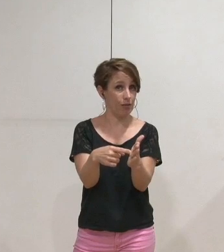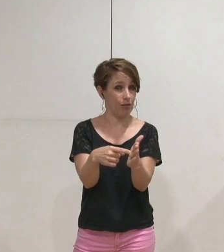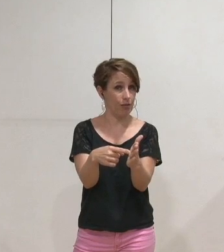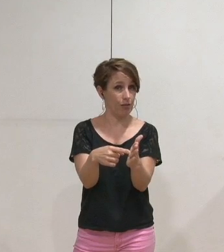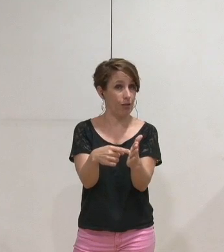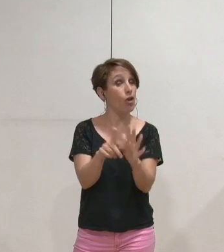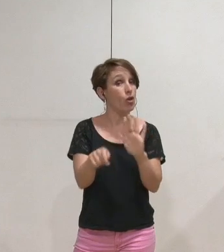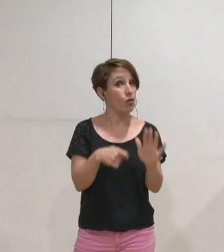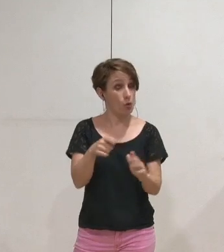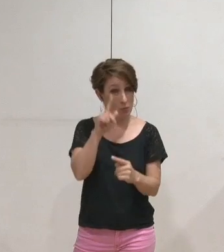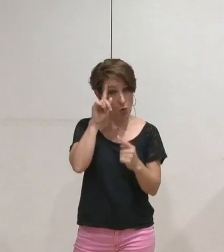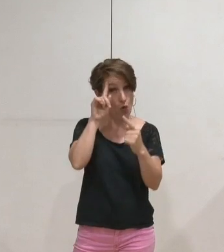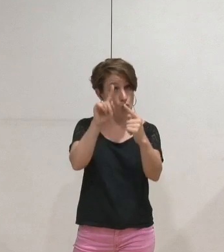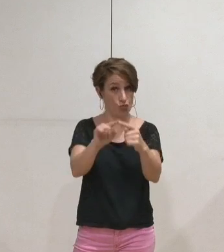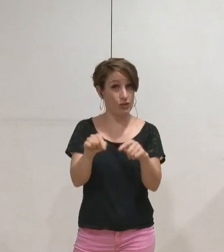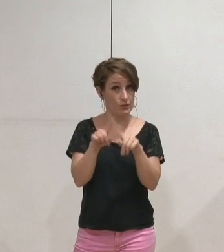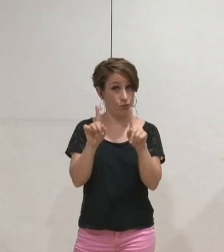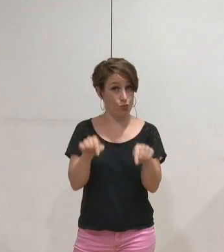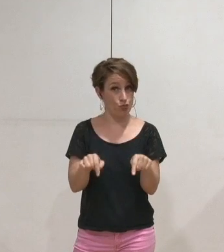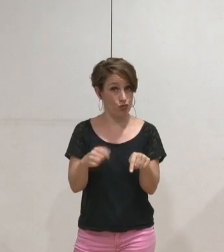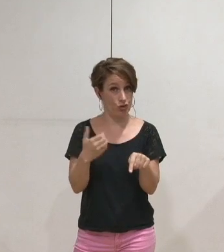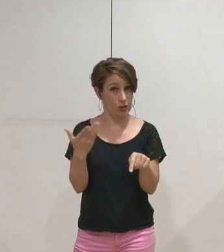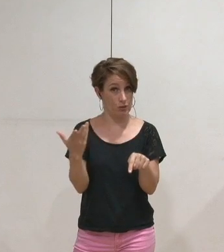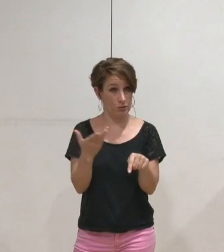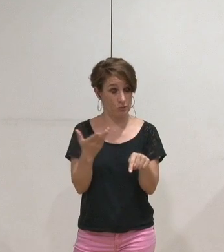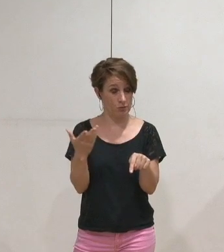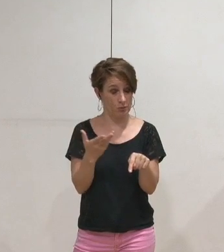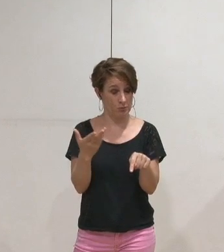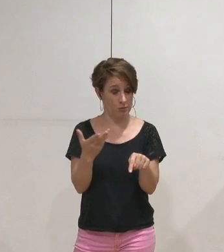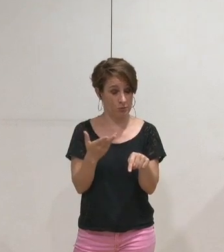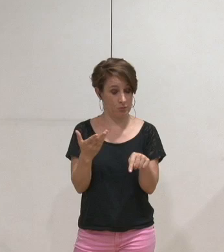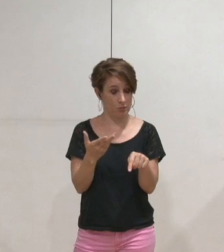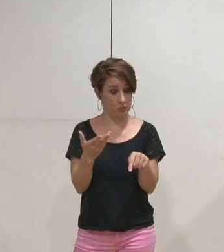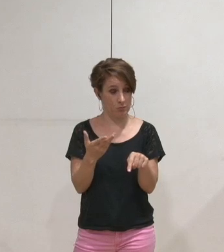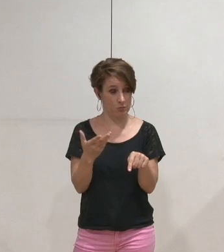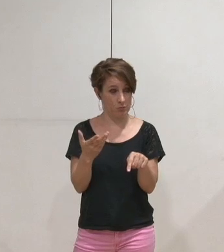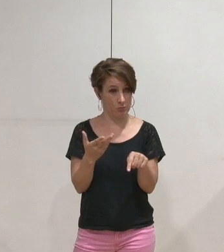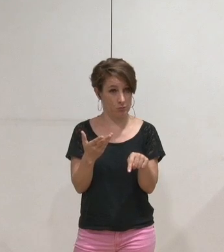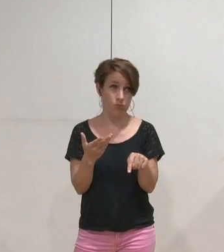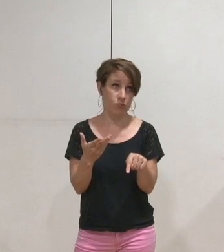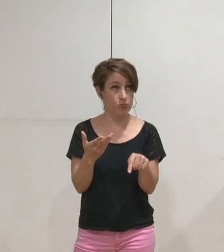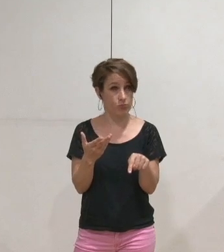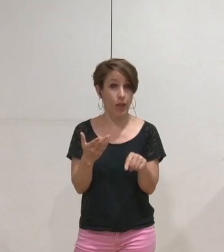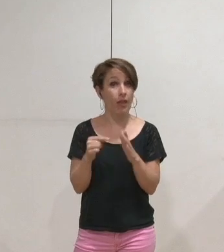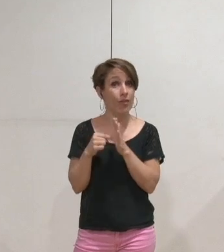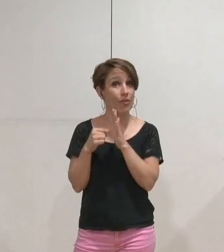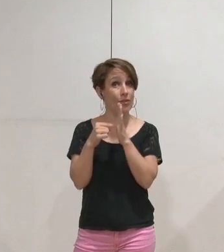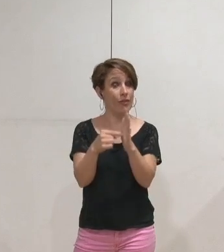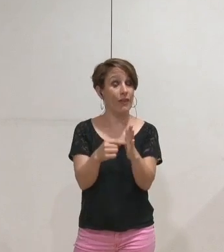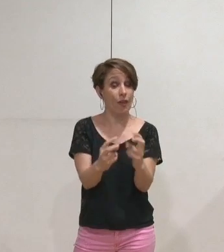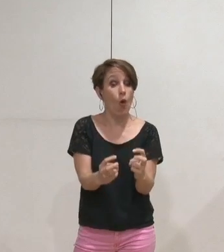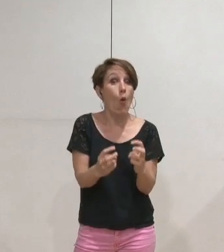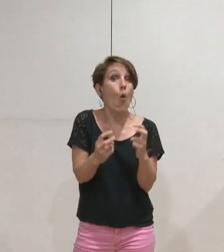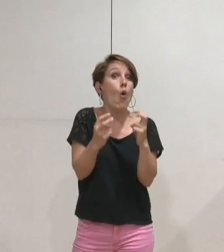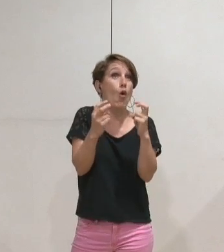l'objectif du budget était de n'augmenter entre guillemets la dette que